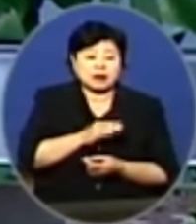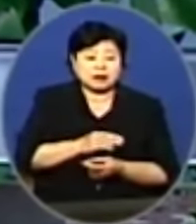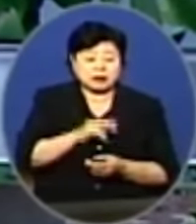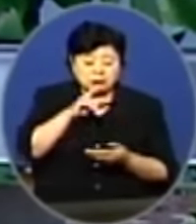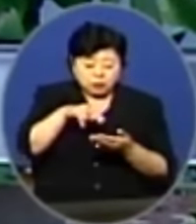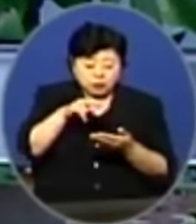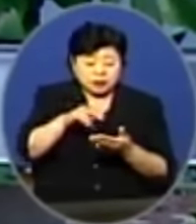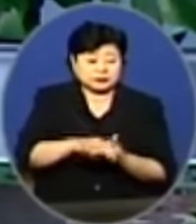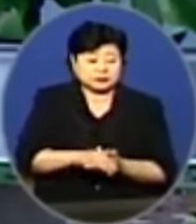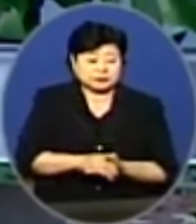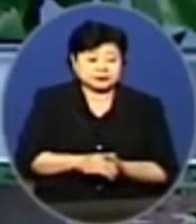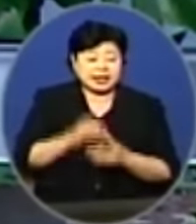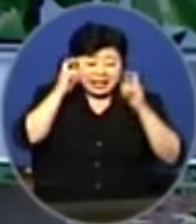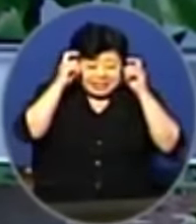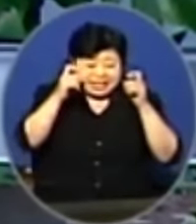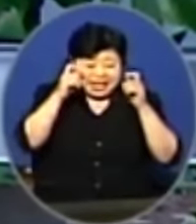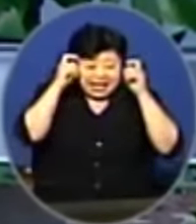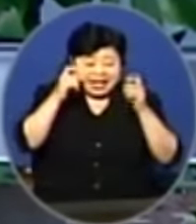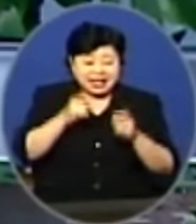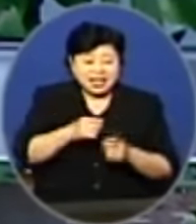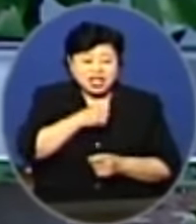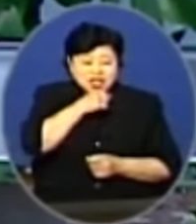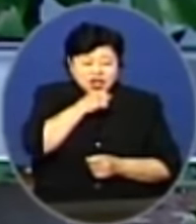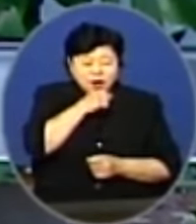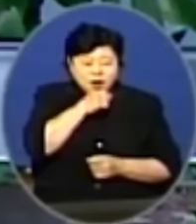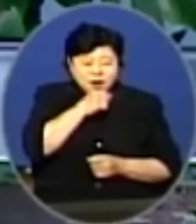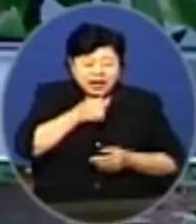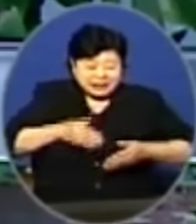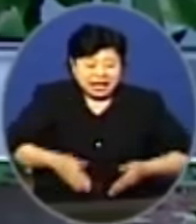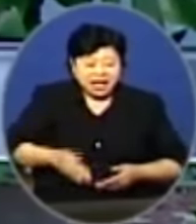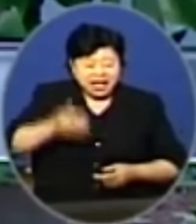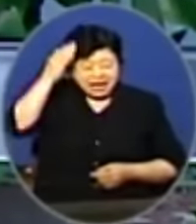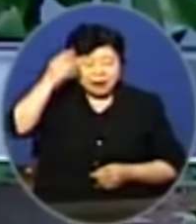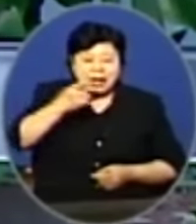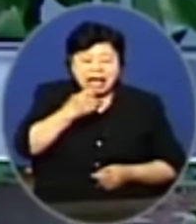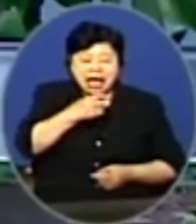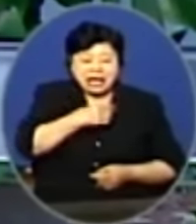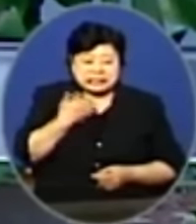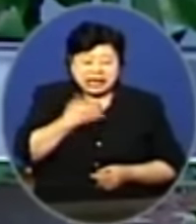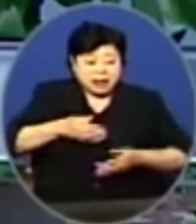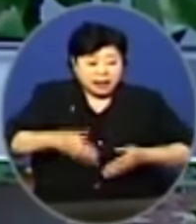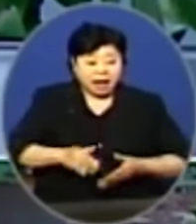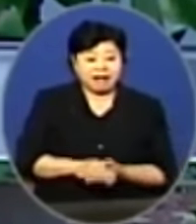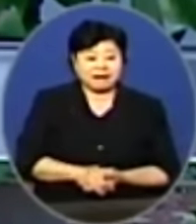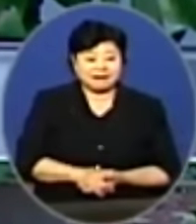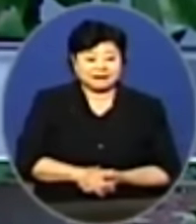성경을 보면 양떼나 염소떼들이 새끼를 낳았다면 얼룩덜룩이를 낳았습니다.